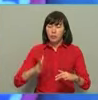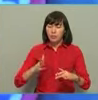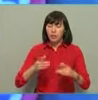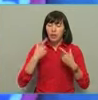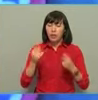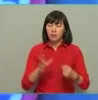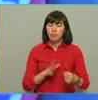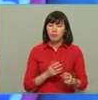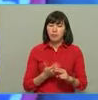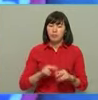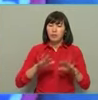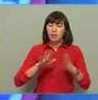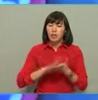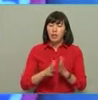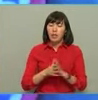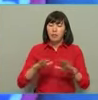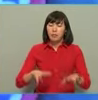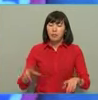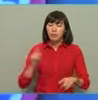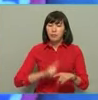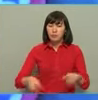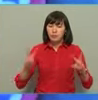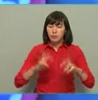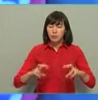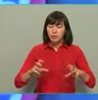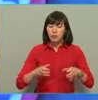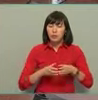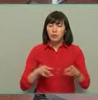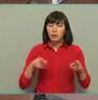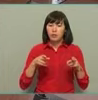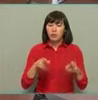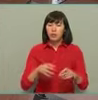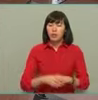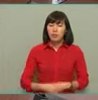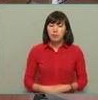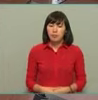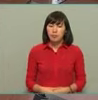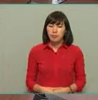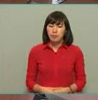деген хабарлама келеді. Оқиға орын алған жерге жедел тергеу тобы жетеді.